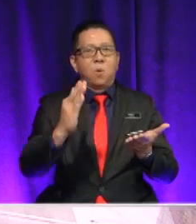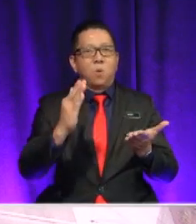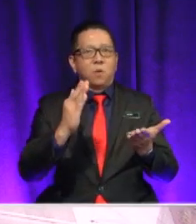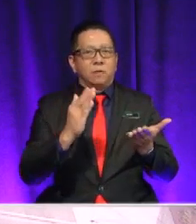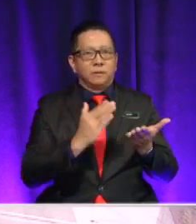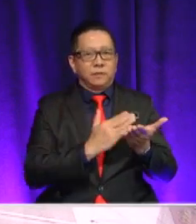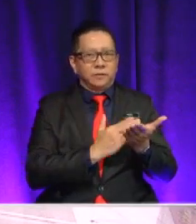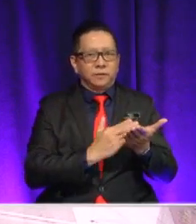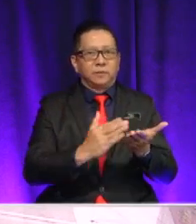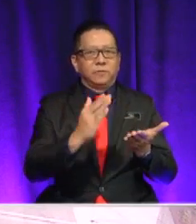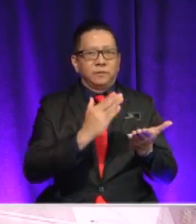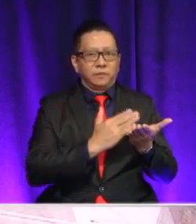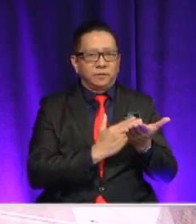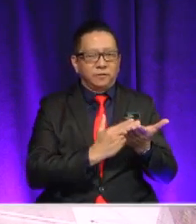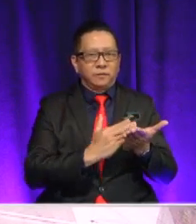satu-satu